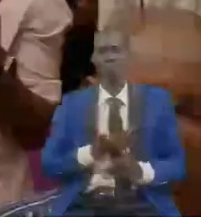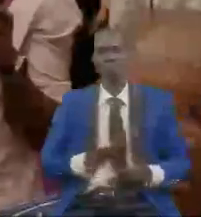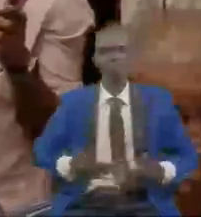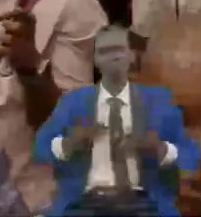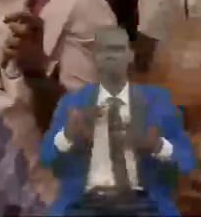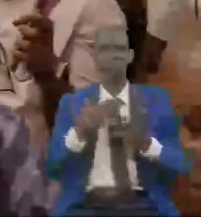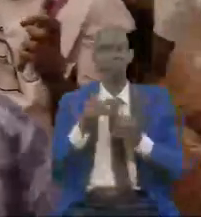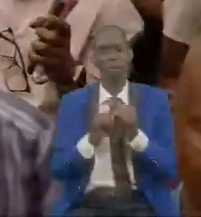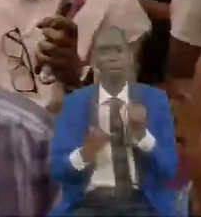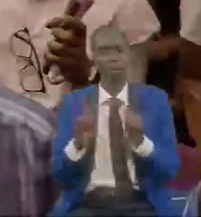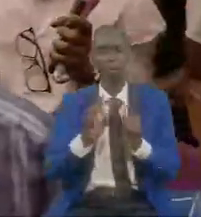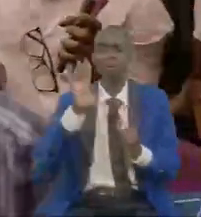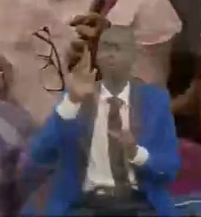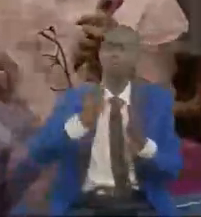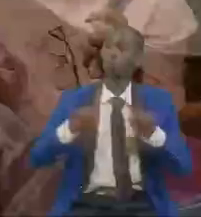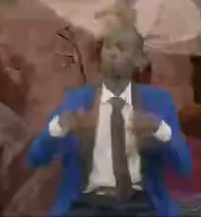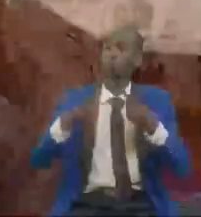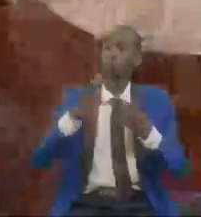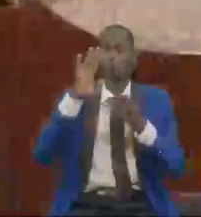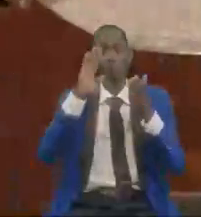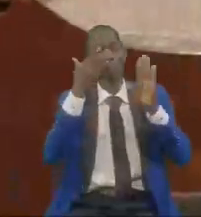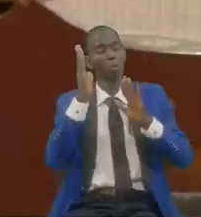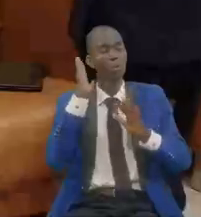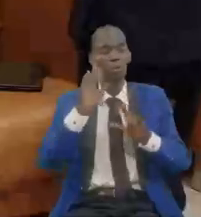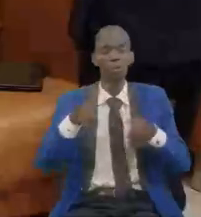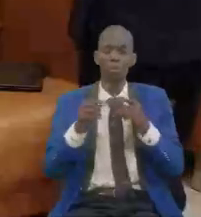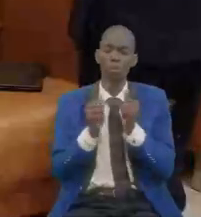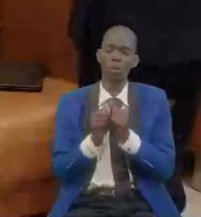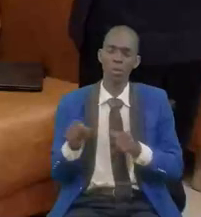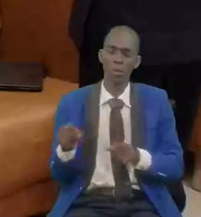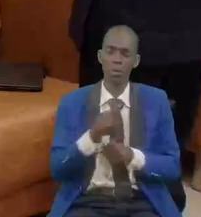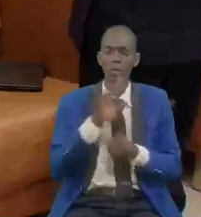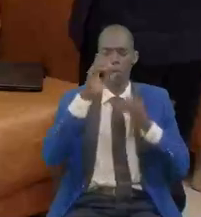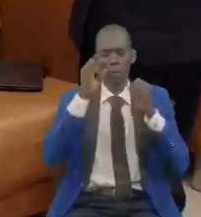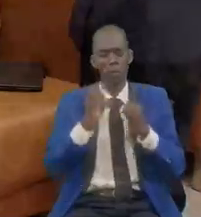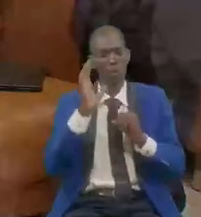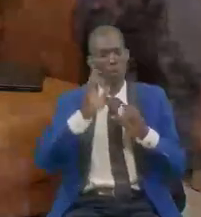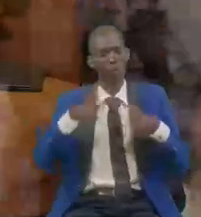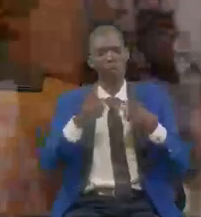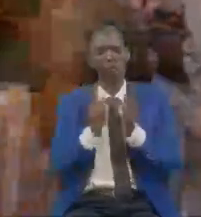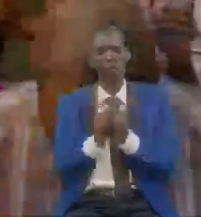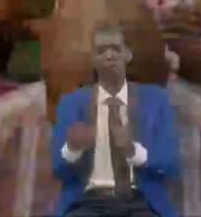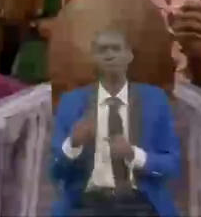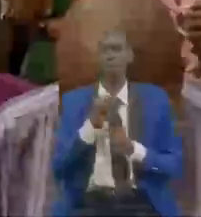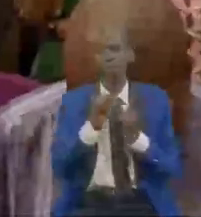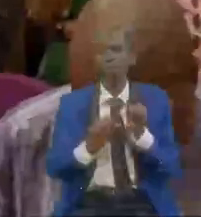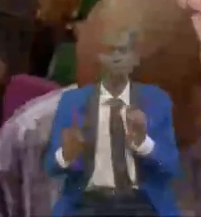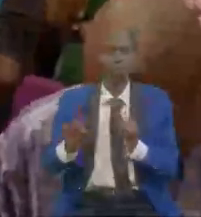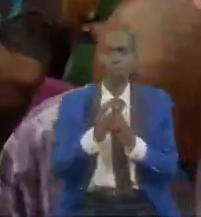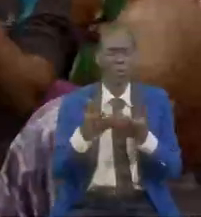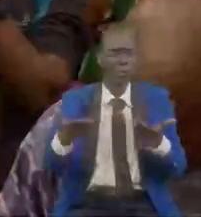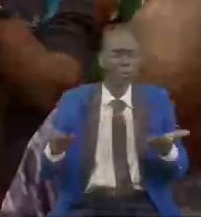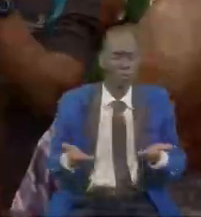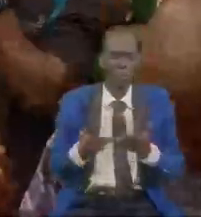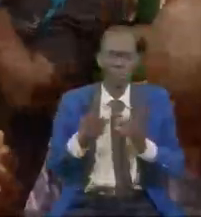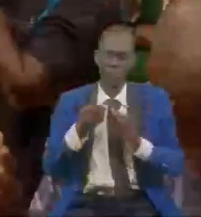eux. Que ta puissance aille avec eux. Et que tout le monde ici, tout le